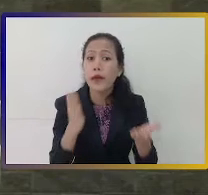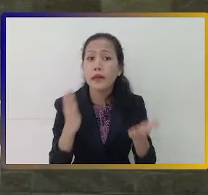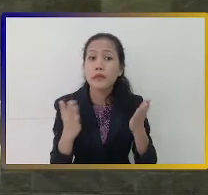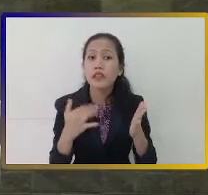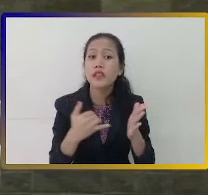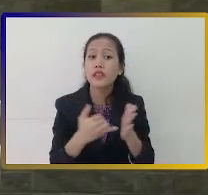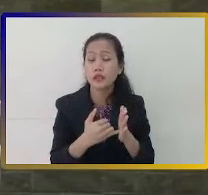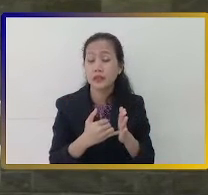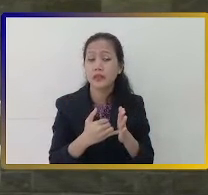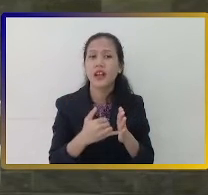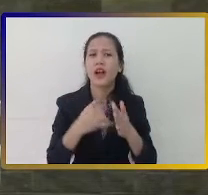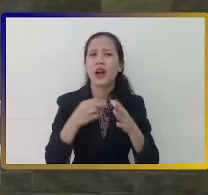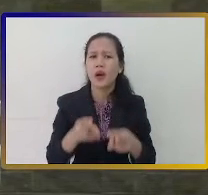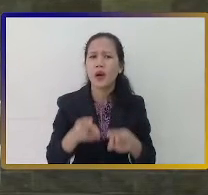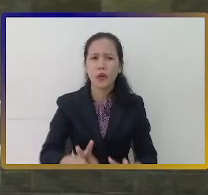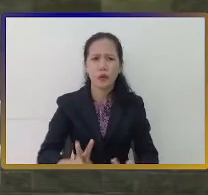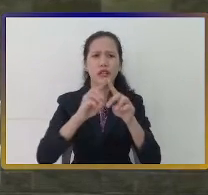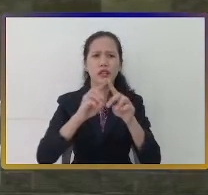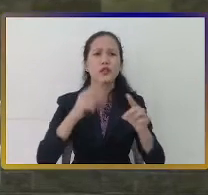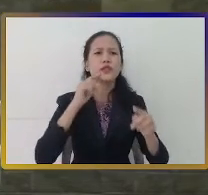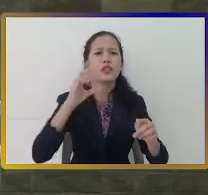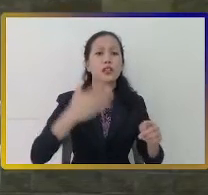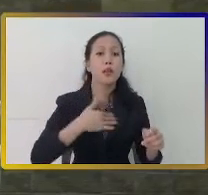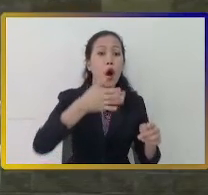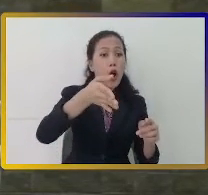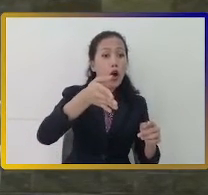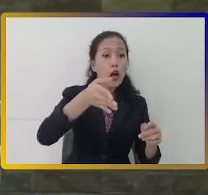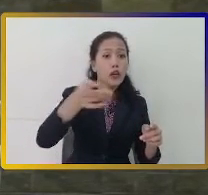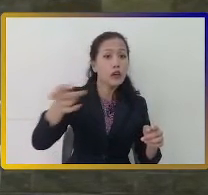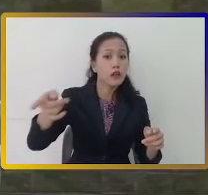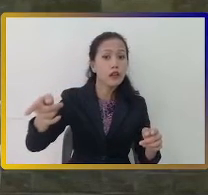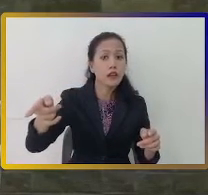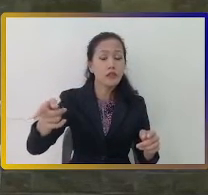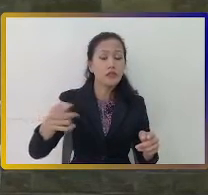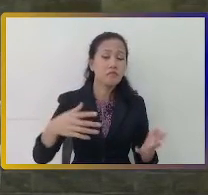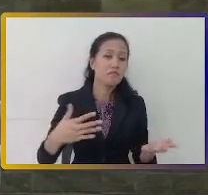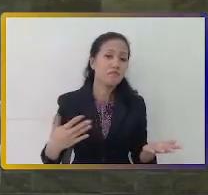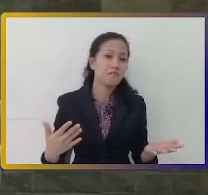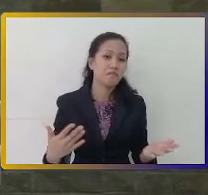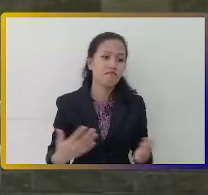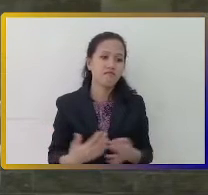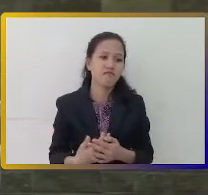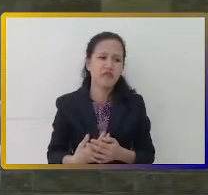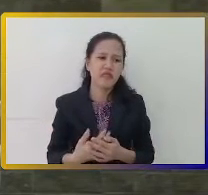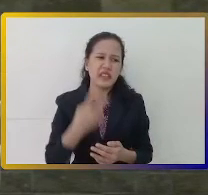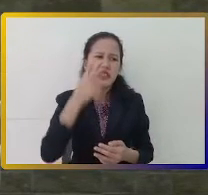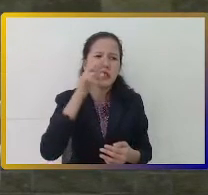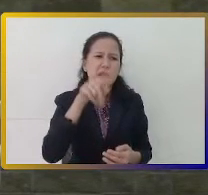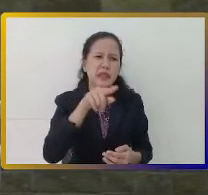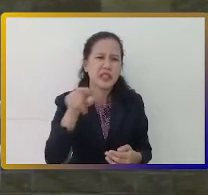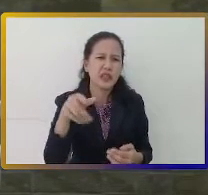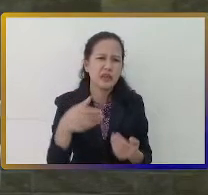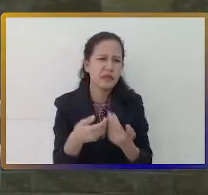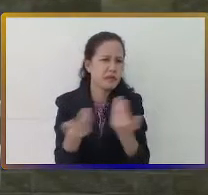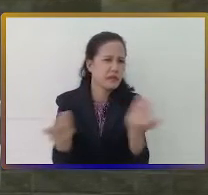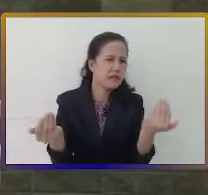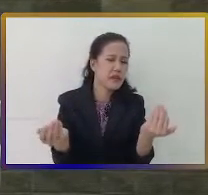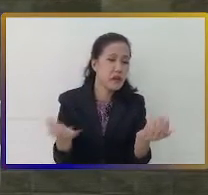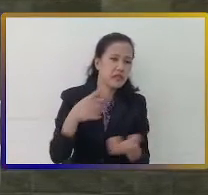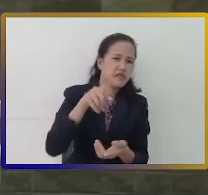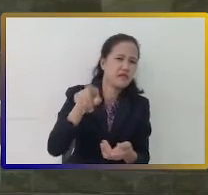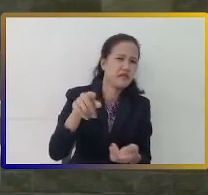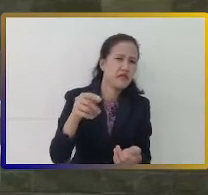way para sabihin sa akin, oops, mukhang napapalayo ka. Mukhang nakakalimot